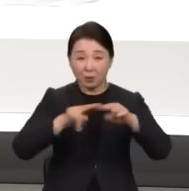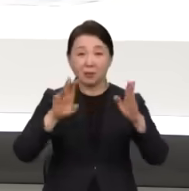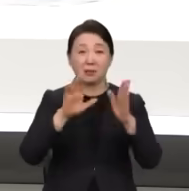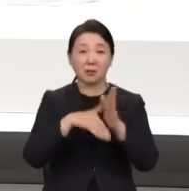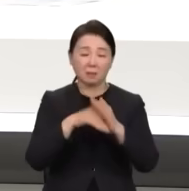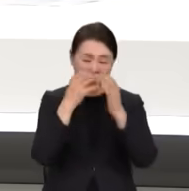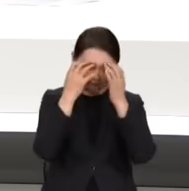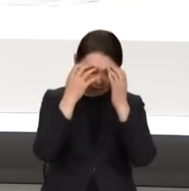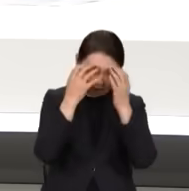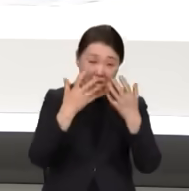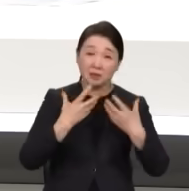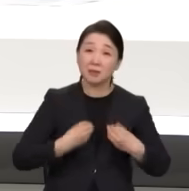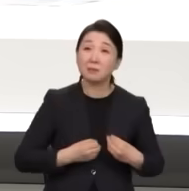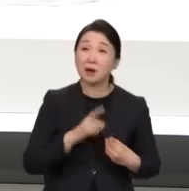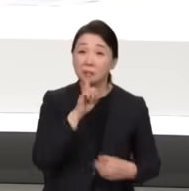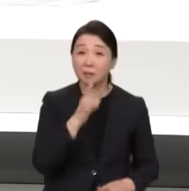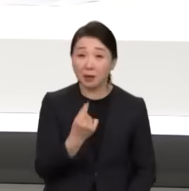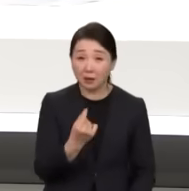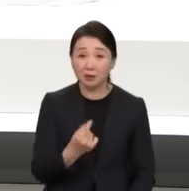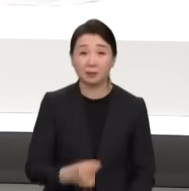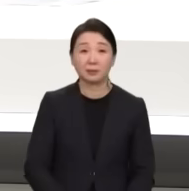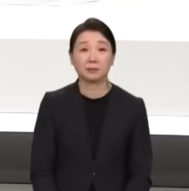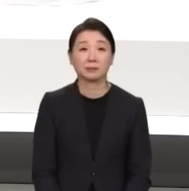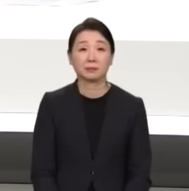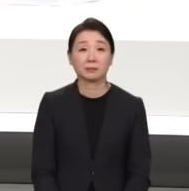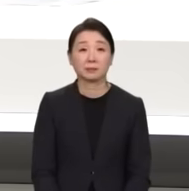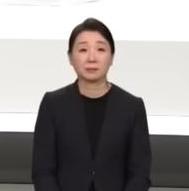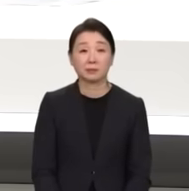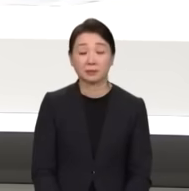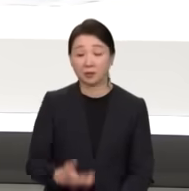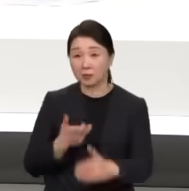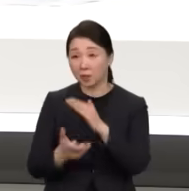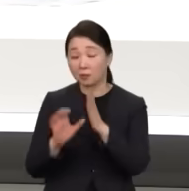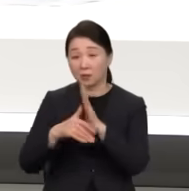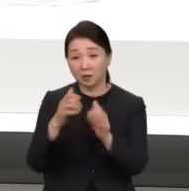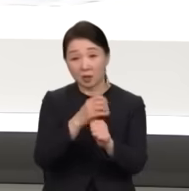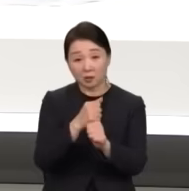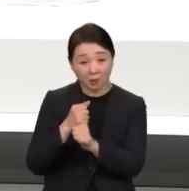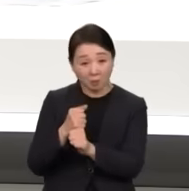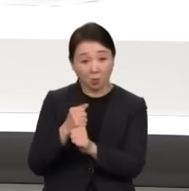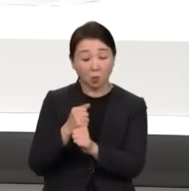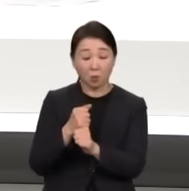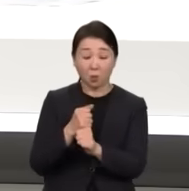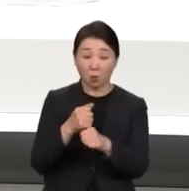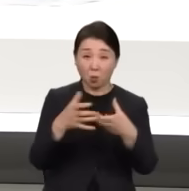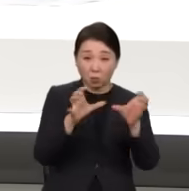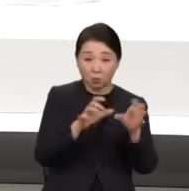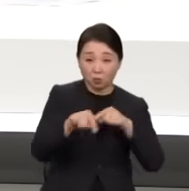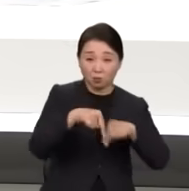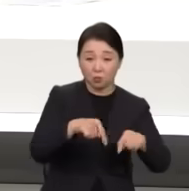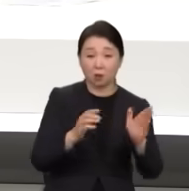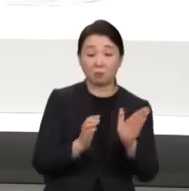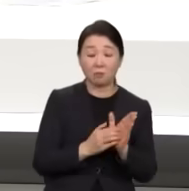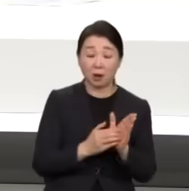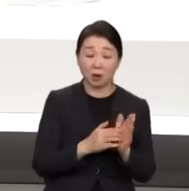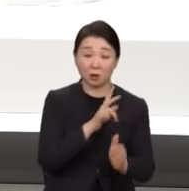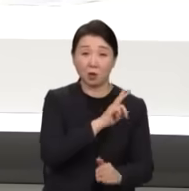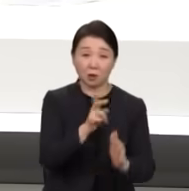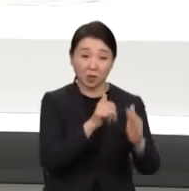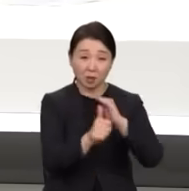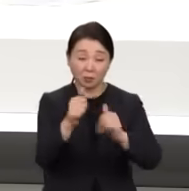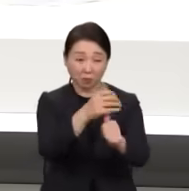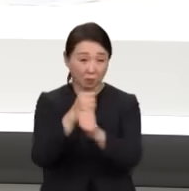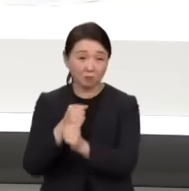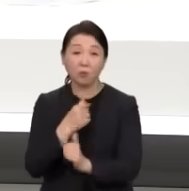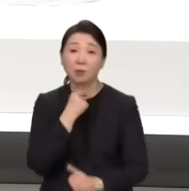실망하는 모습을 보였다라는 소식도 전해드렸습니다. 계엄군이 당시에 체포조를 운영해서 여야 대표와 국회의장 신병을 확보하려 했다는 정황도